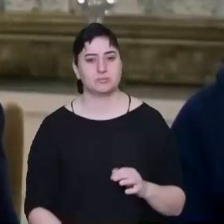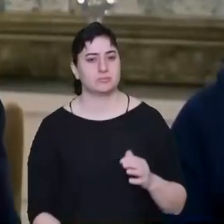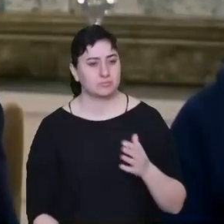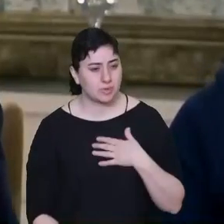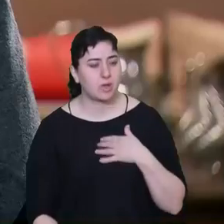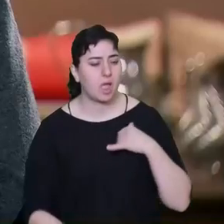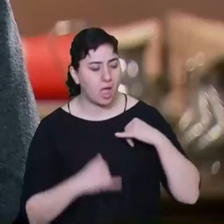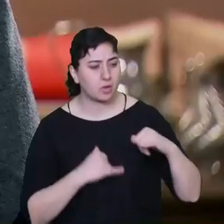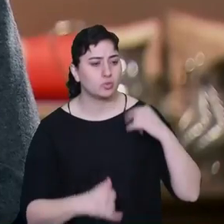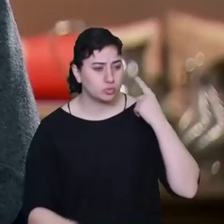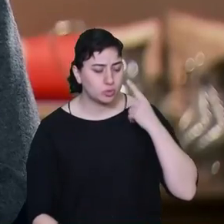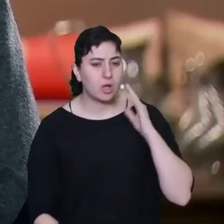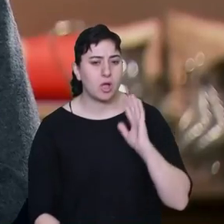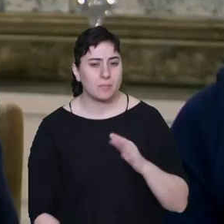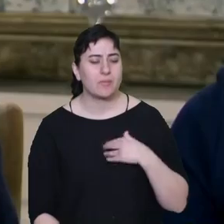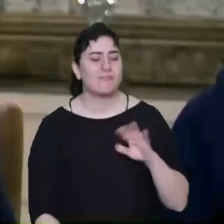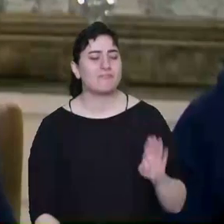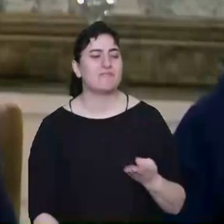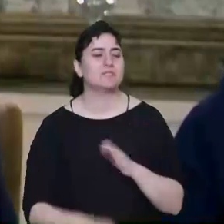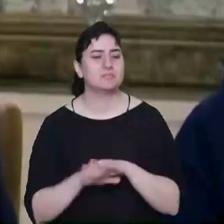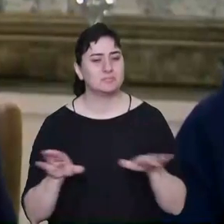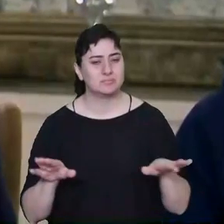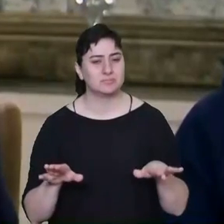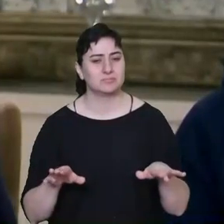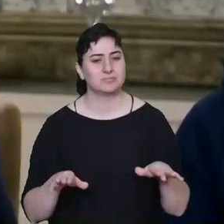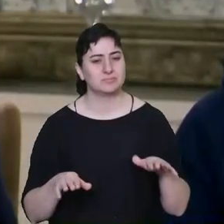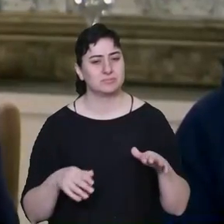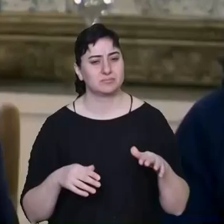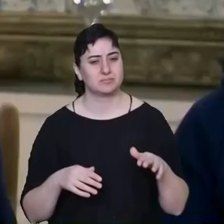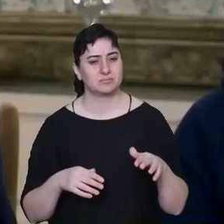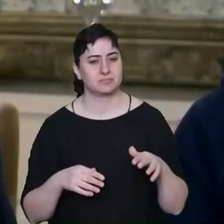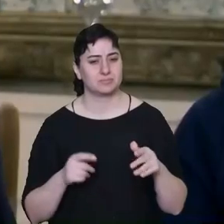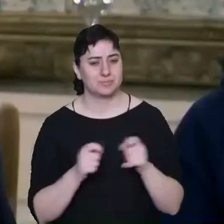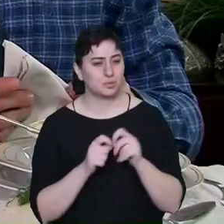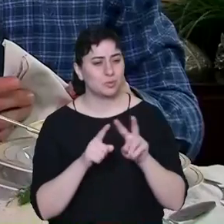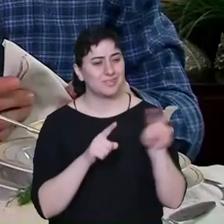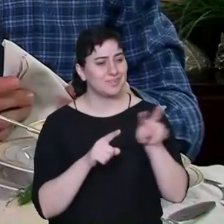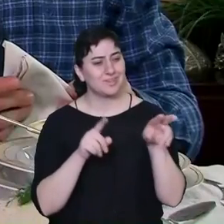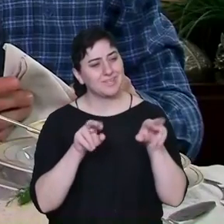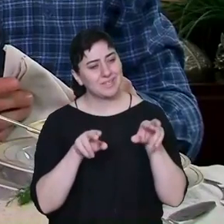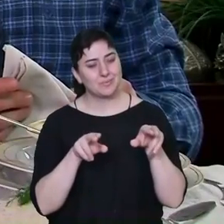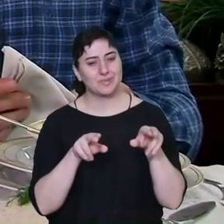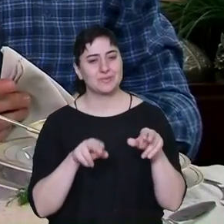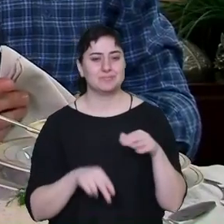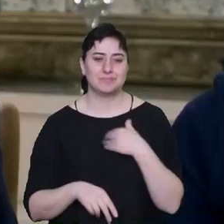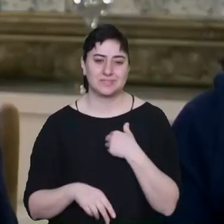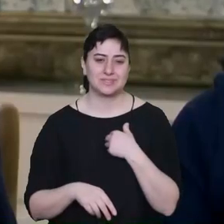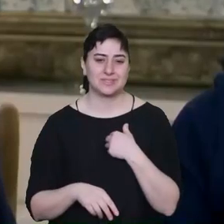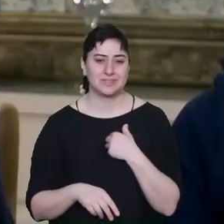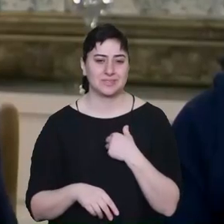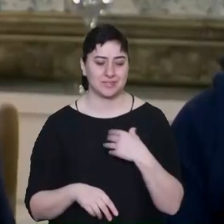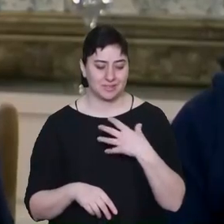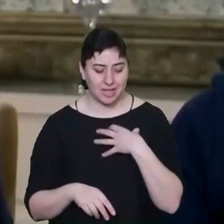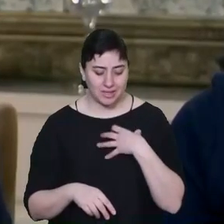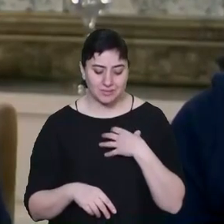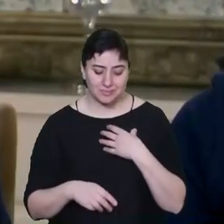de öyle düşünüyordum da artık vazgeçtim yani. Aynı... Biricik'le Nurhan gibi biz de